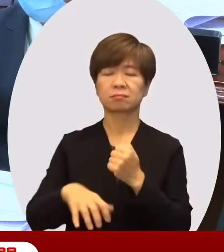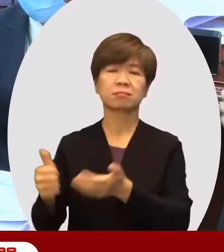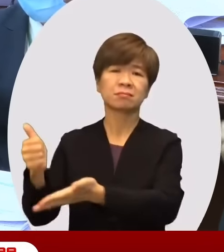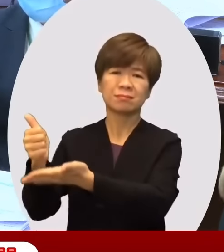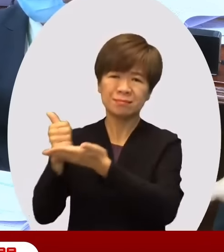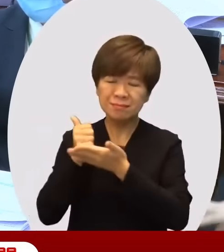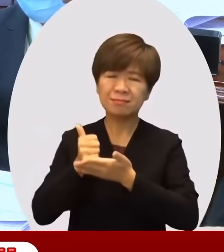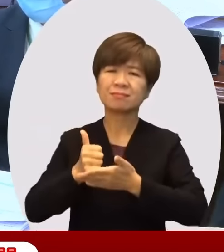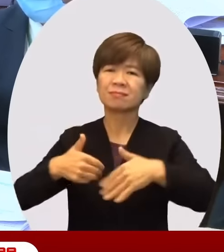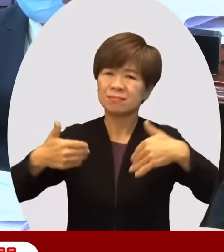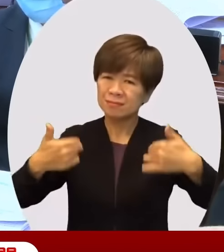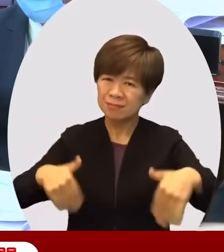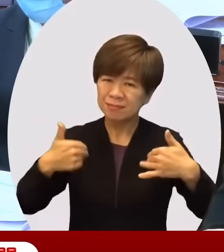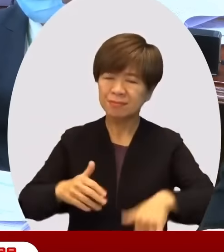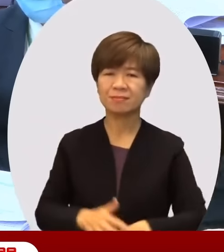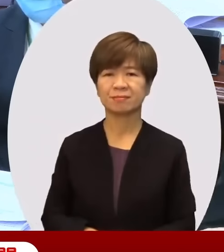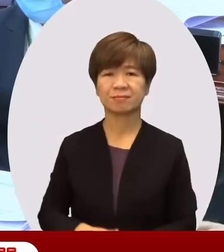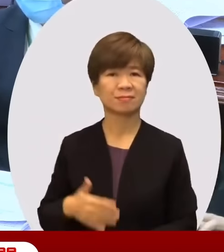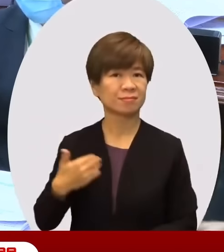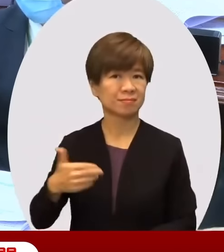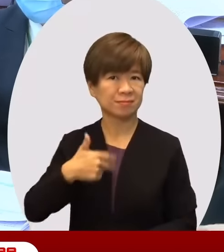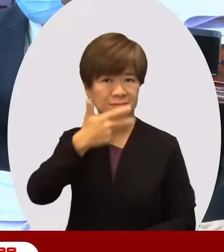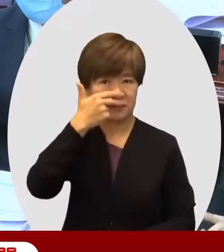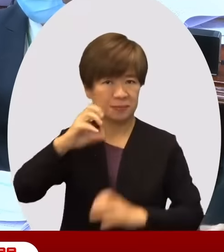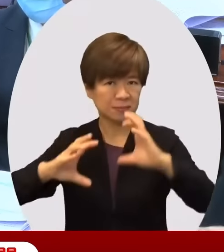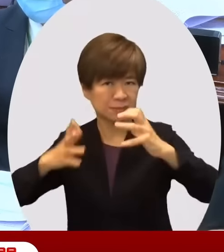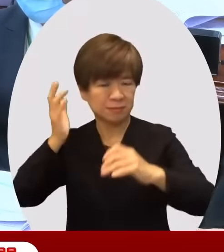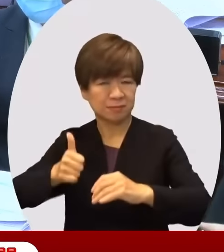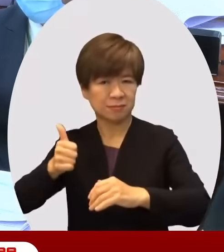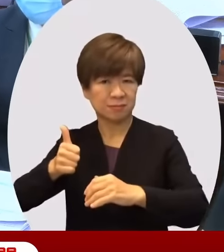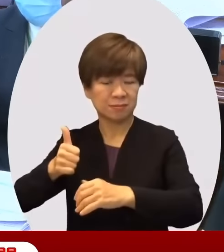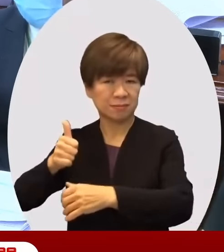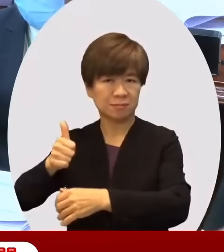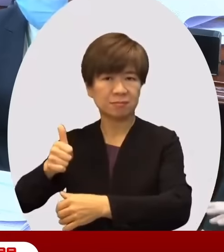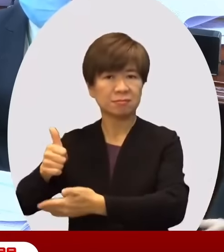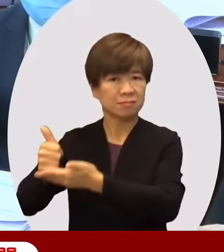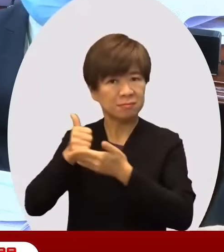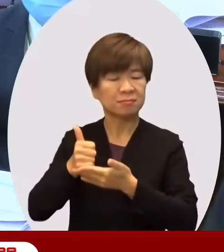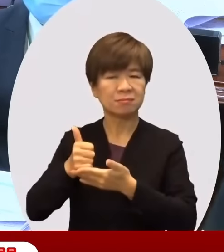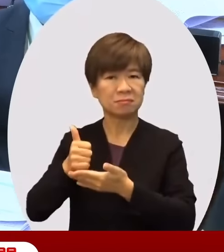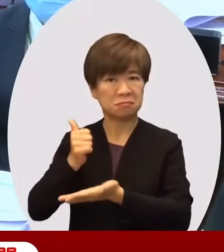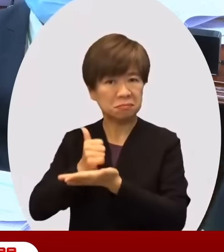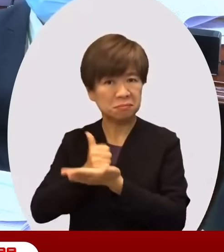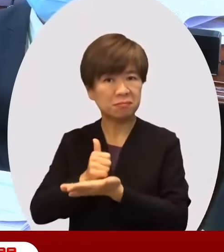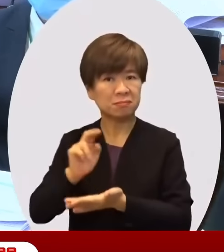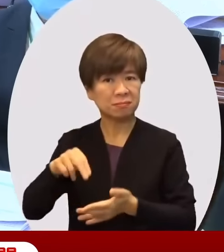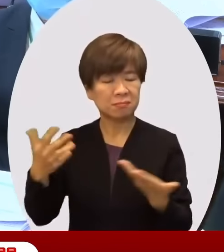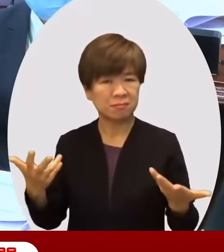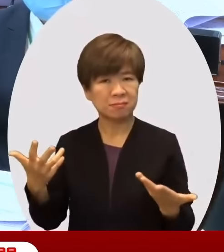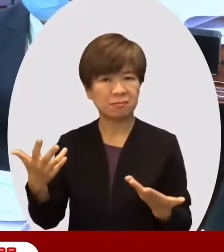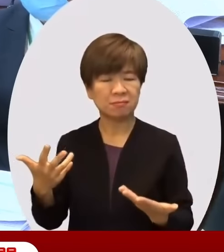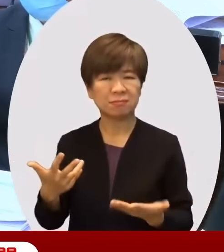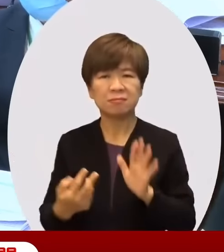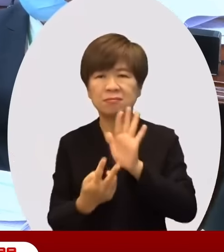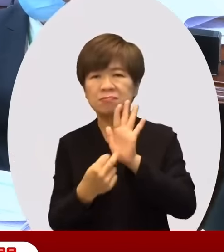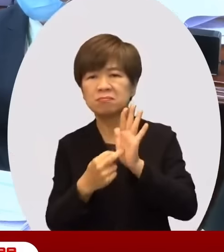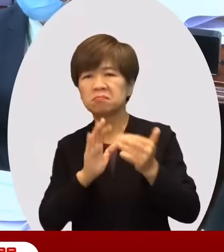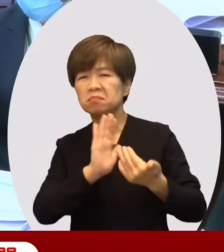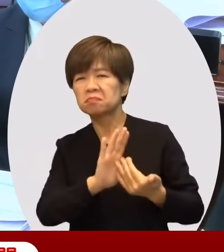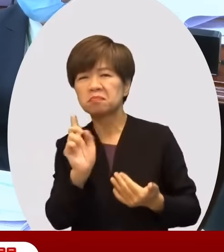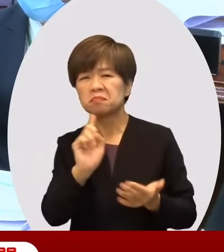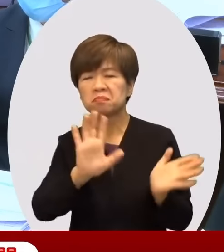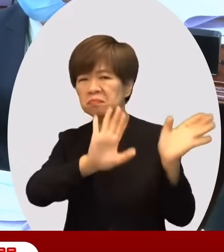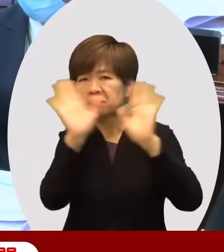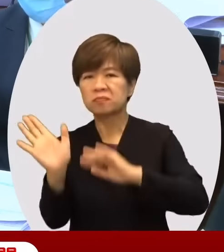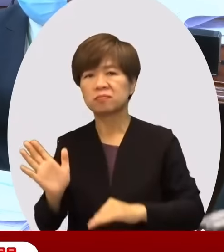请，我不知道赖总统会不会来，他会用什么理由不来，因为这个就变成是我